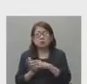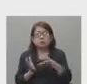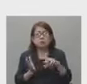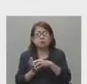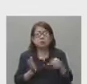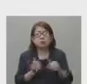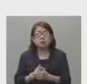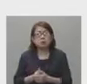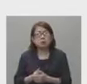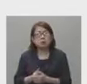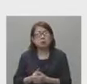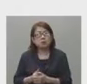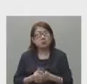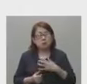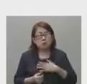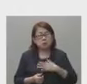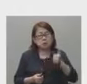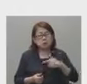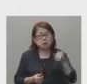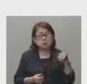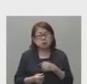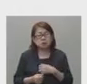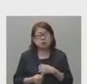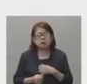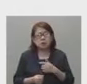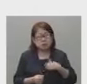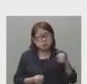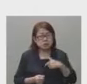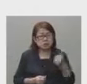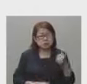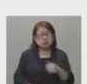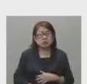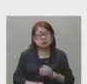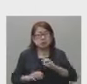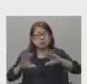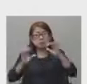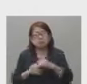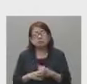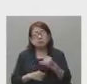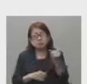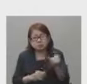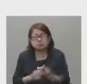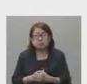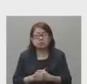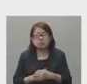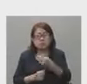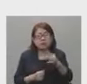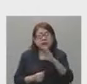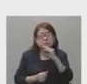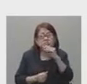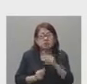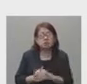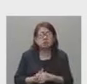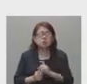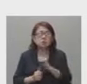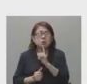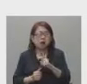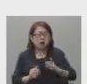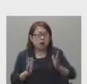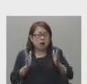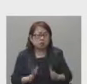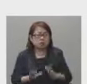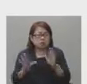ให้ฝ่ายตัวเองเหลือพยายามเอาผิดให้รัฐบาลจังนะและเปรียบเทียบประชาชนเป็นสุนัขอีกผ่